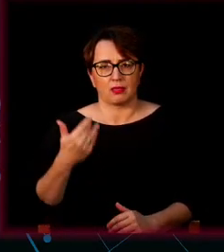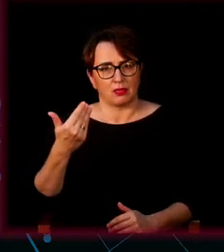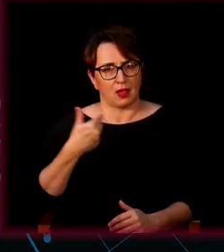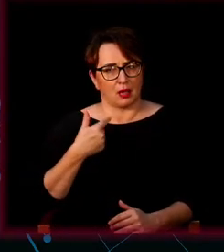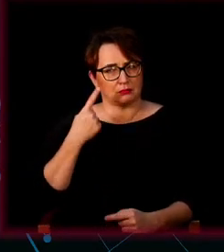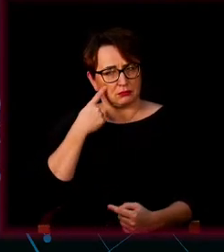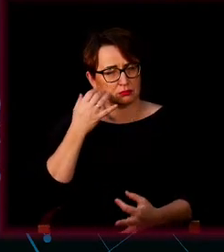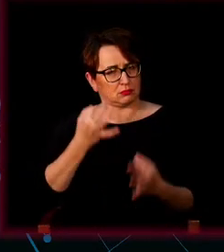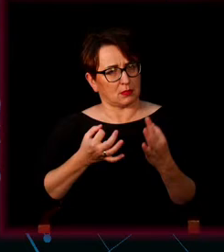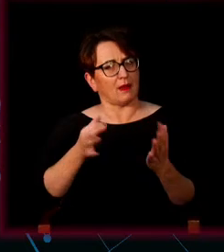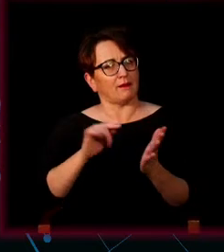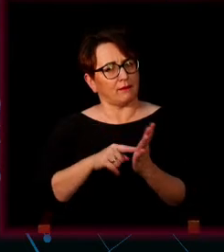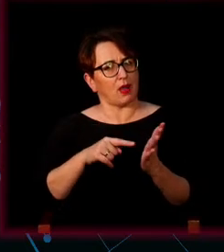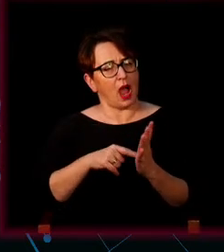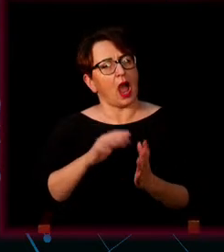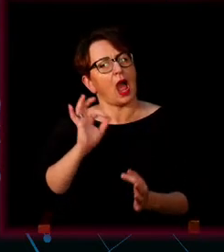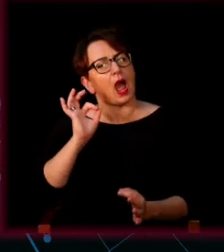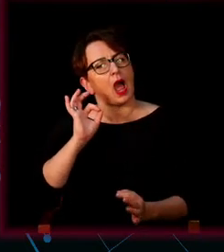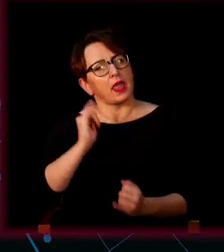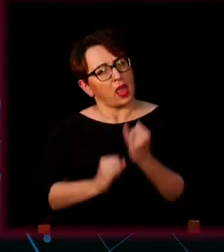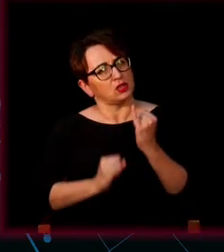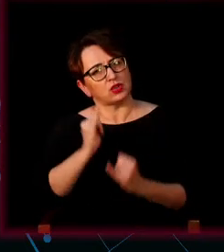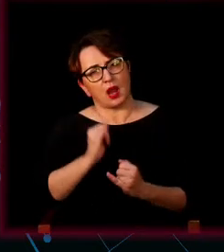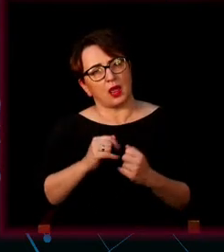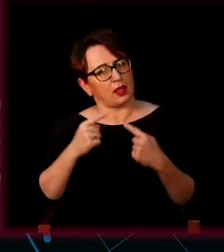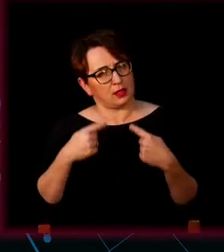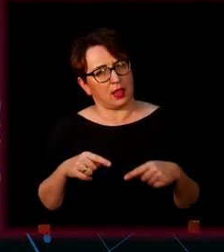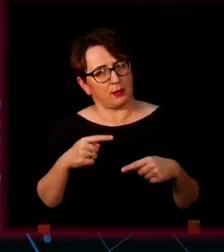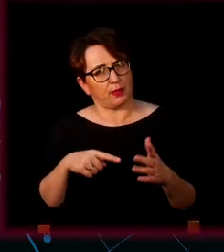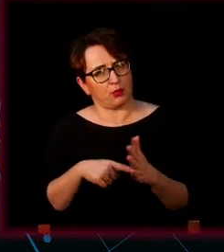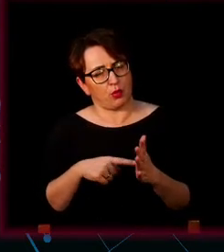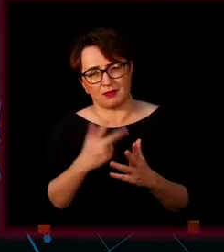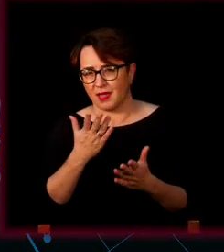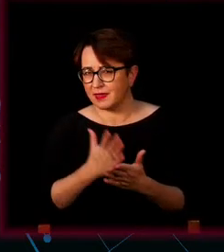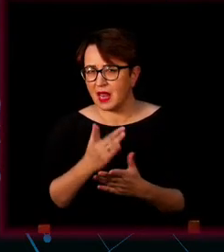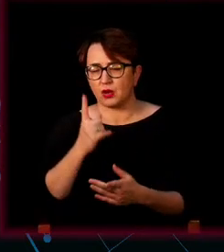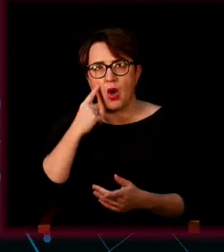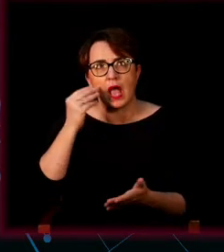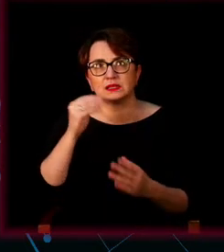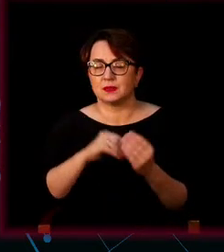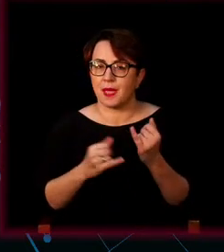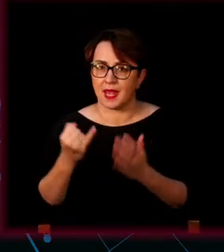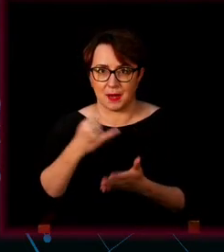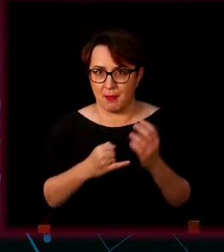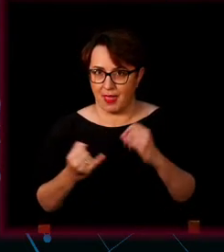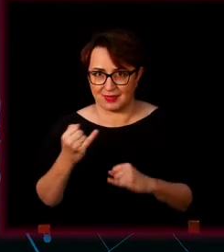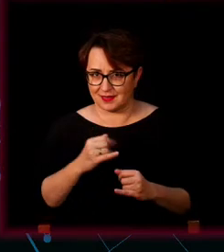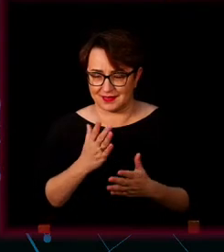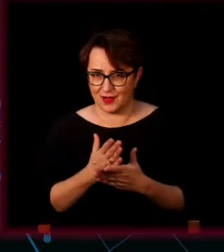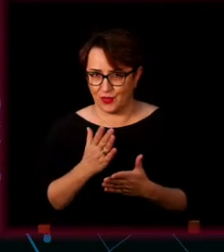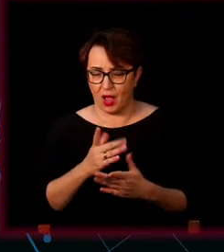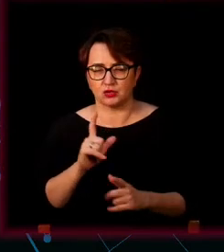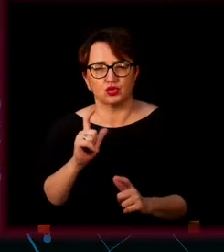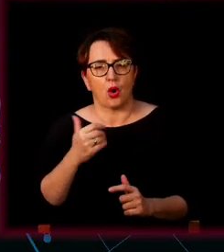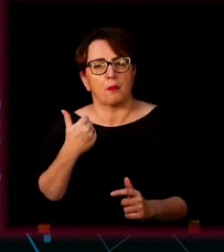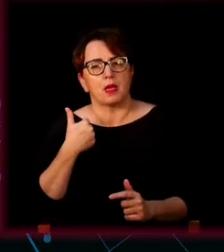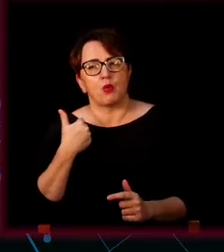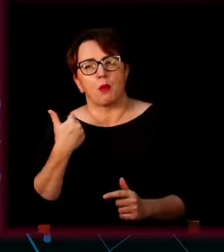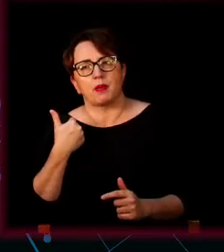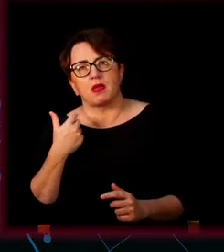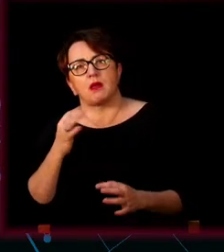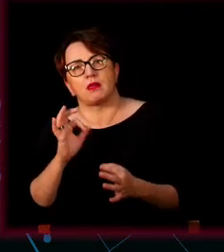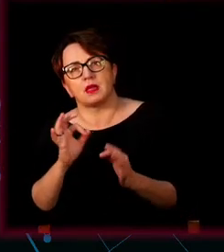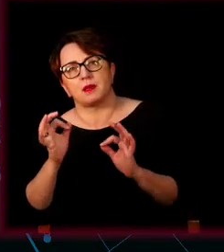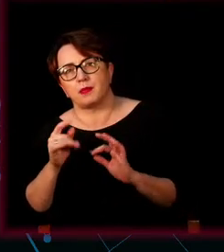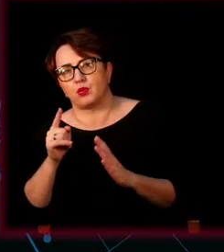właśnie, ale gdyby tak nie było, nie tylko w ramach takiego całkowitego eksperymentu, co by było gdyby, tylko też tak